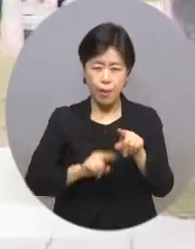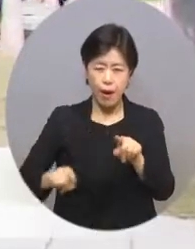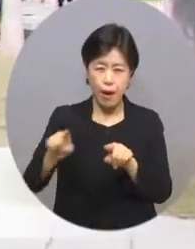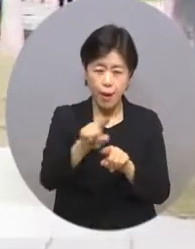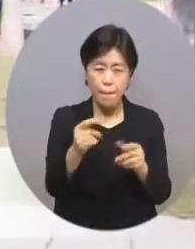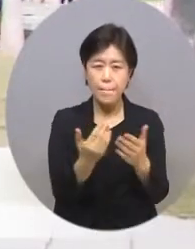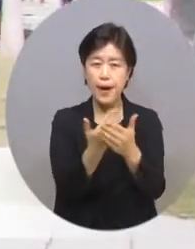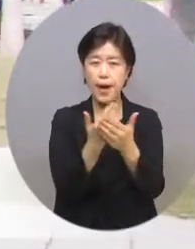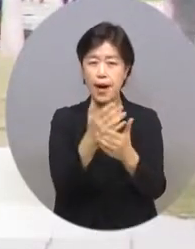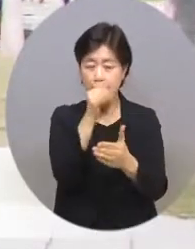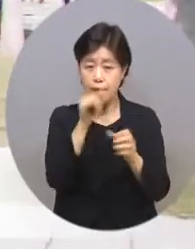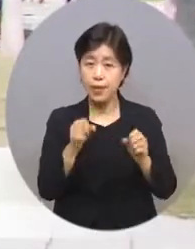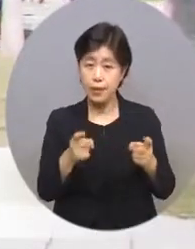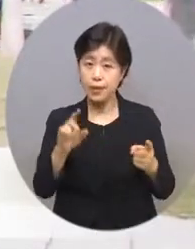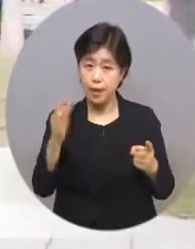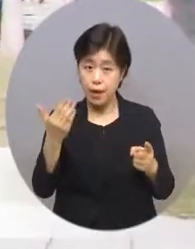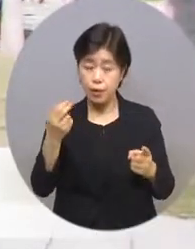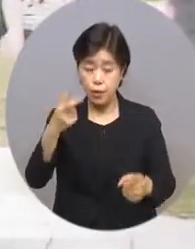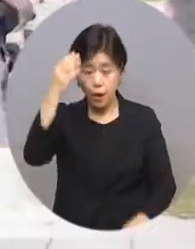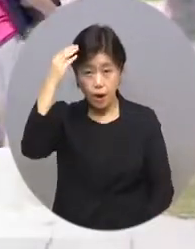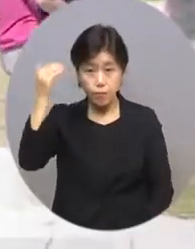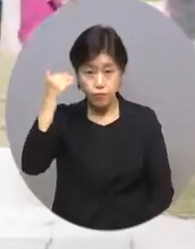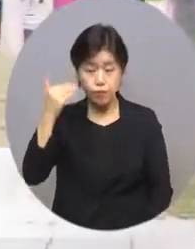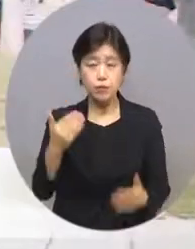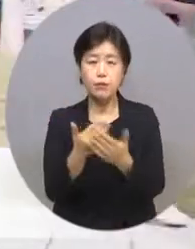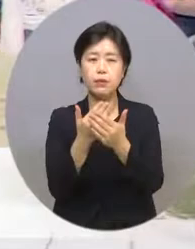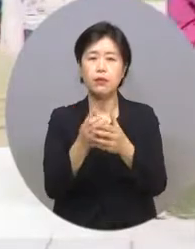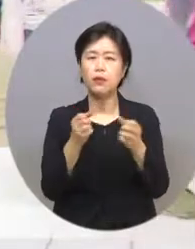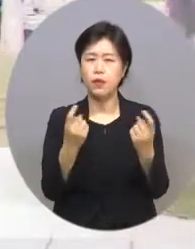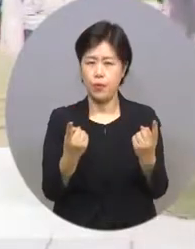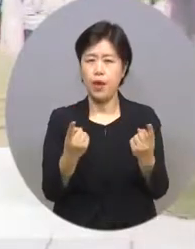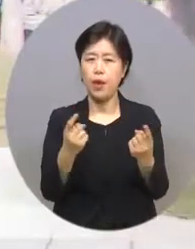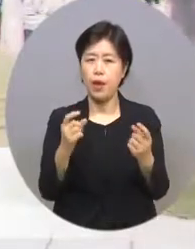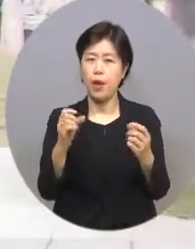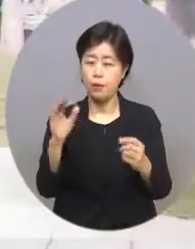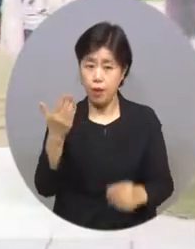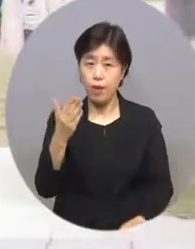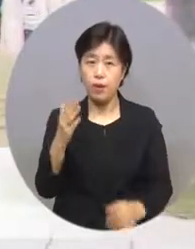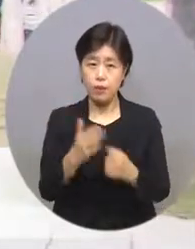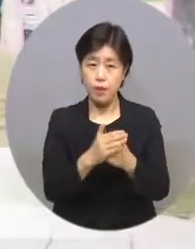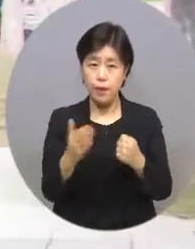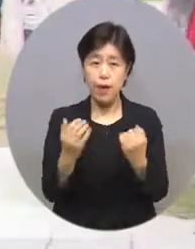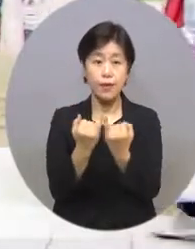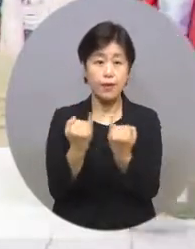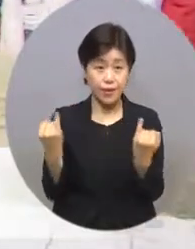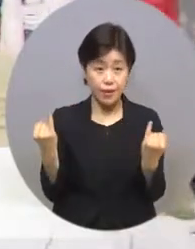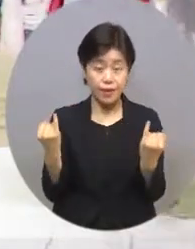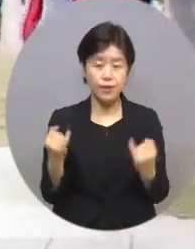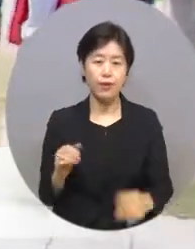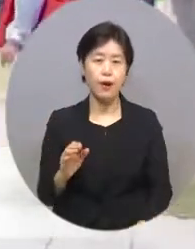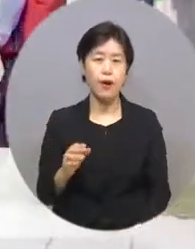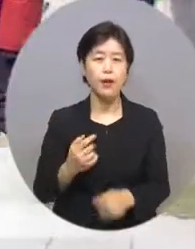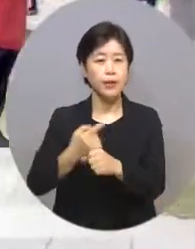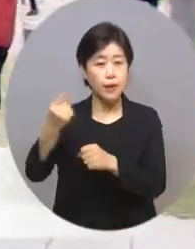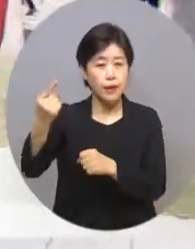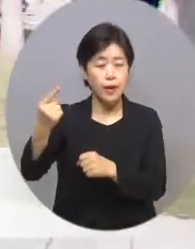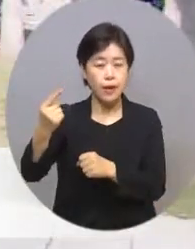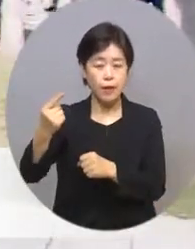아니라 대한민국이 발전할 수 있는 기회이기 때문에 우리 여성들도 내년 초에 그 심사를